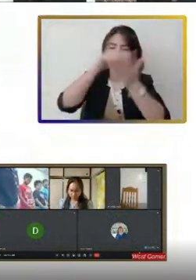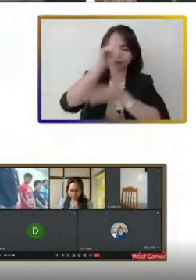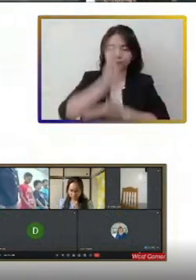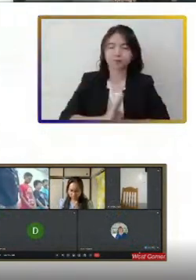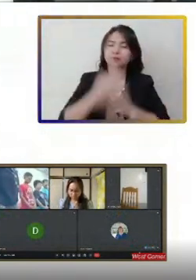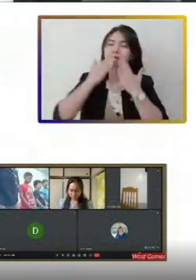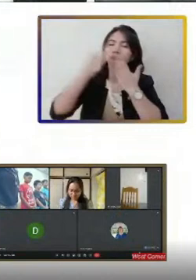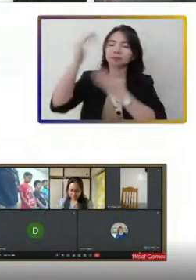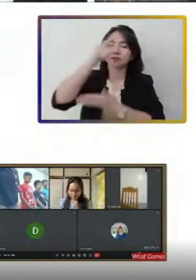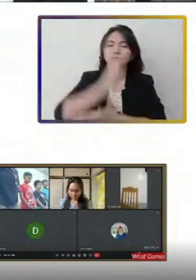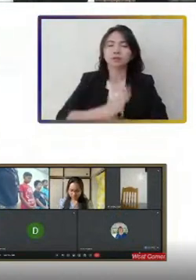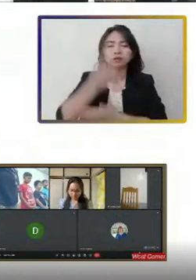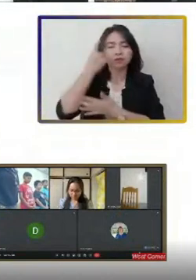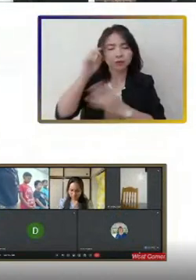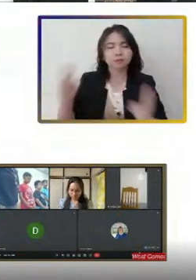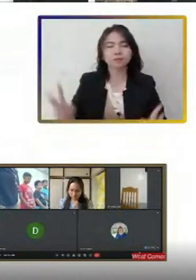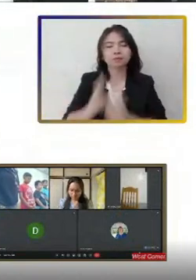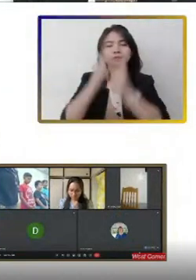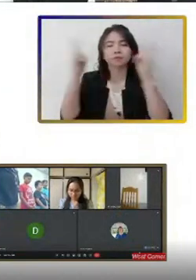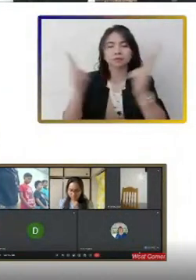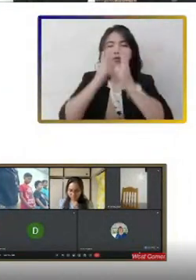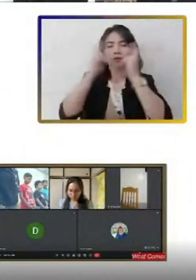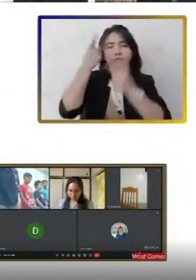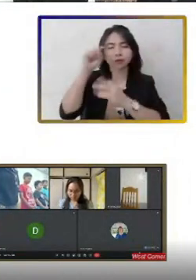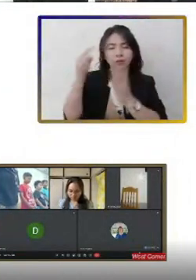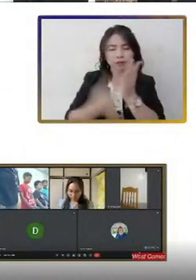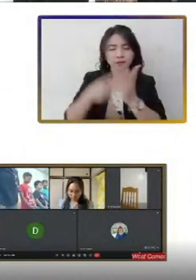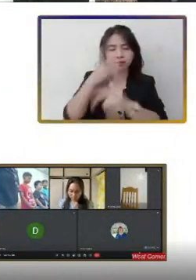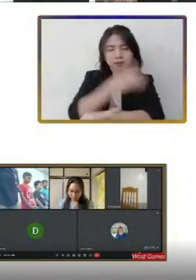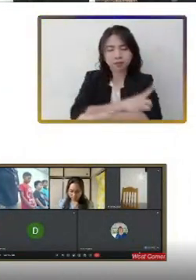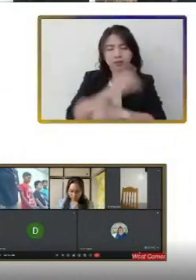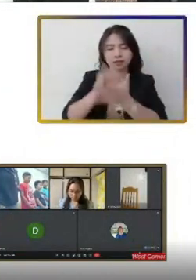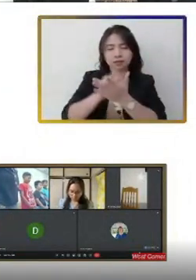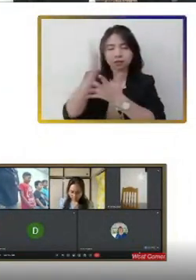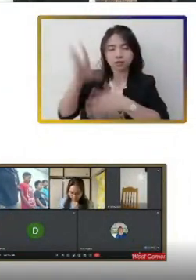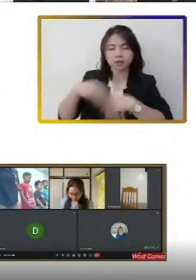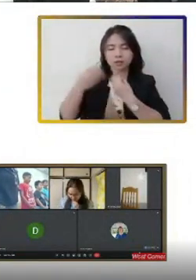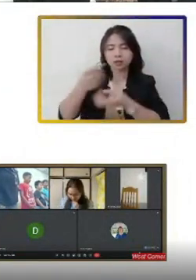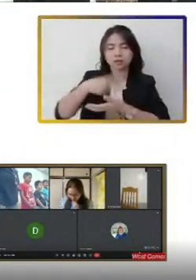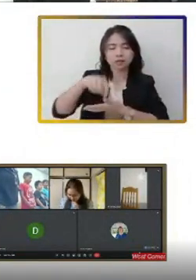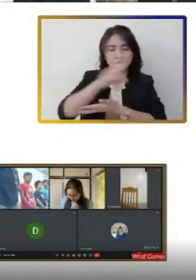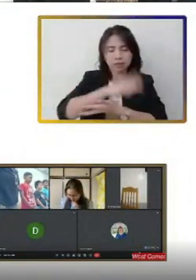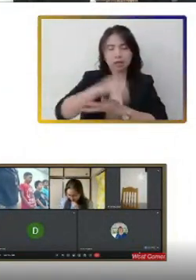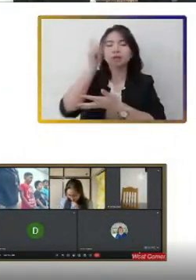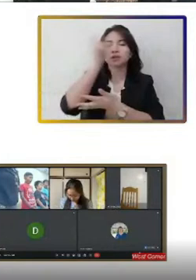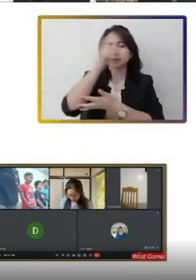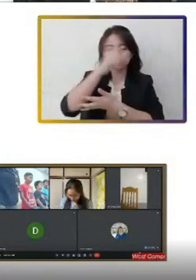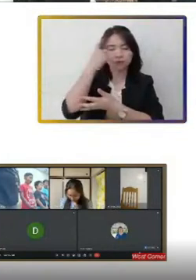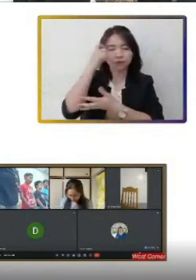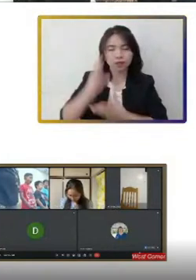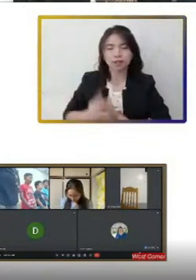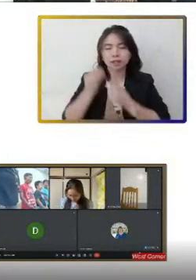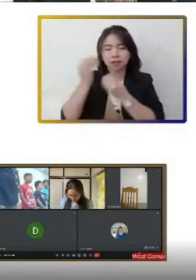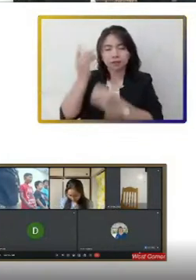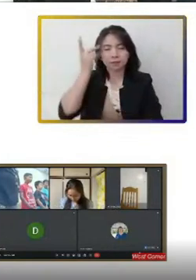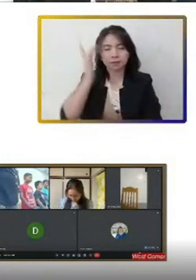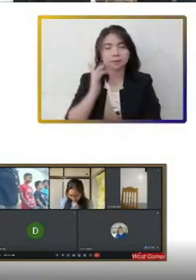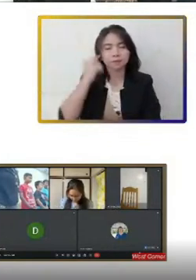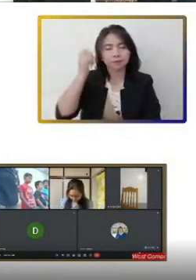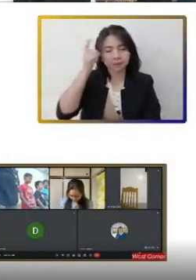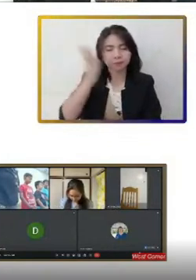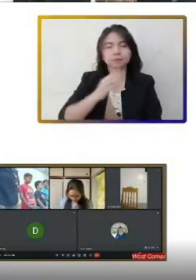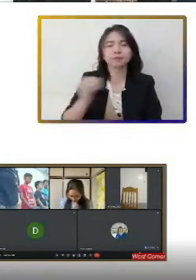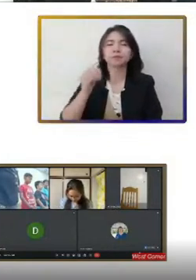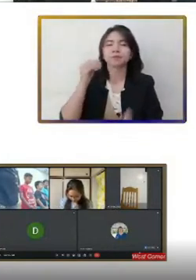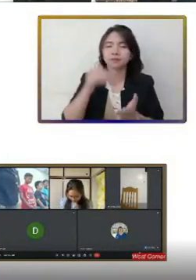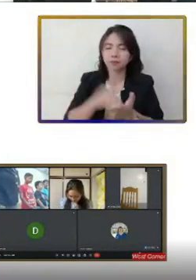salamat Panginoon sa victory, sa maghapon, at sa wisdom na binagroon mo sa aming pastor Panginoon. At iningatan po kanya